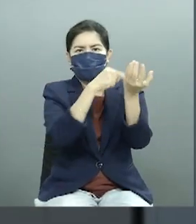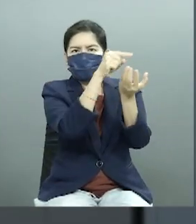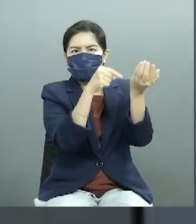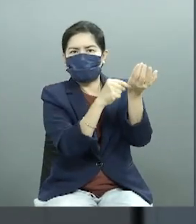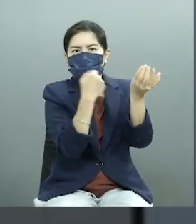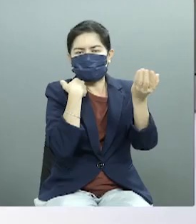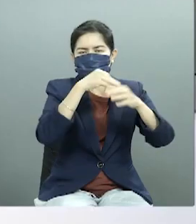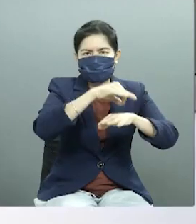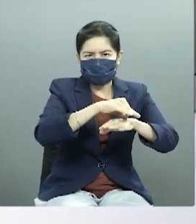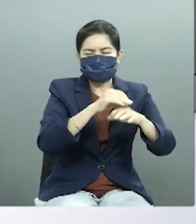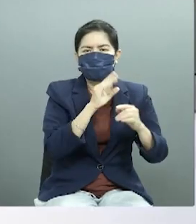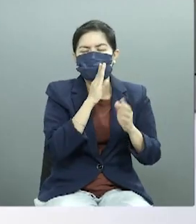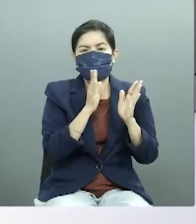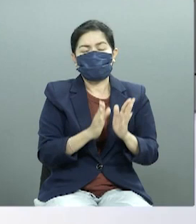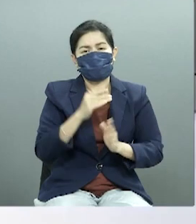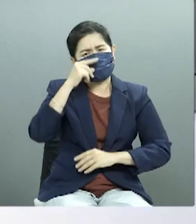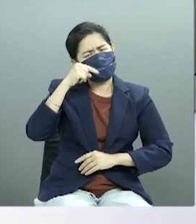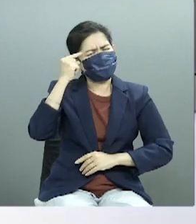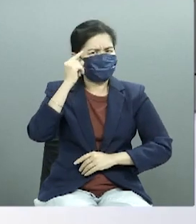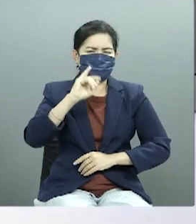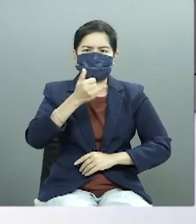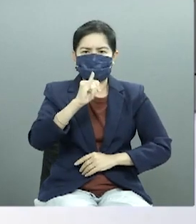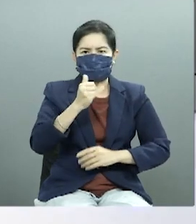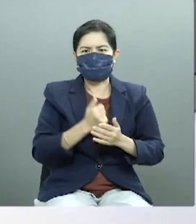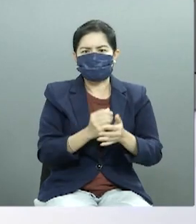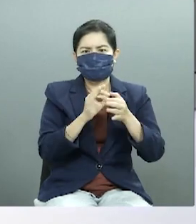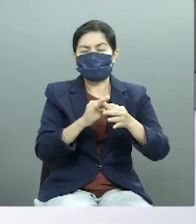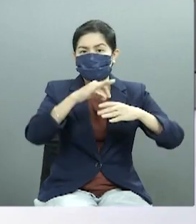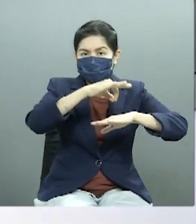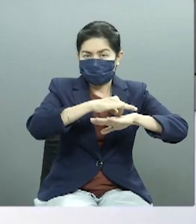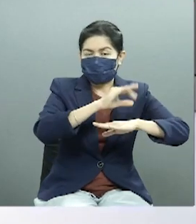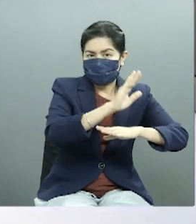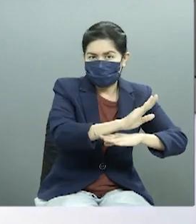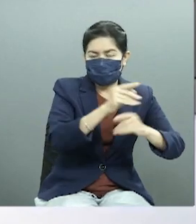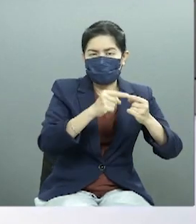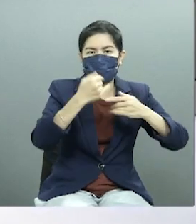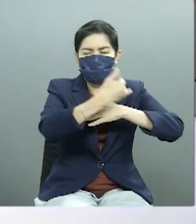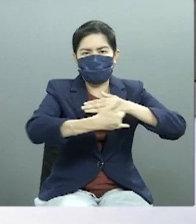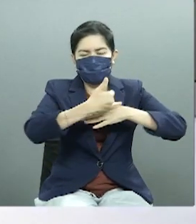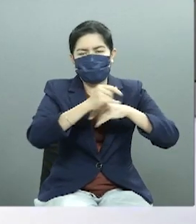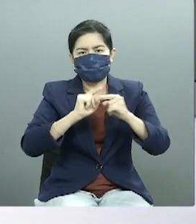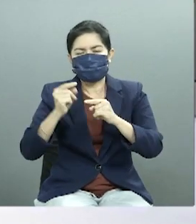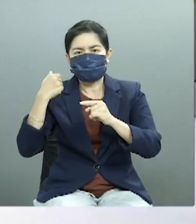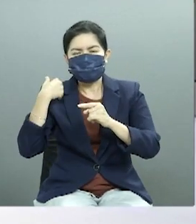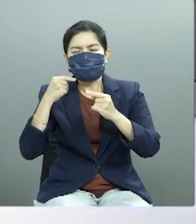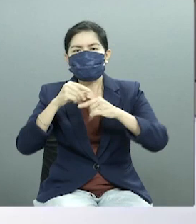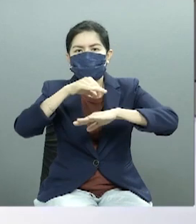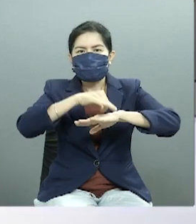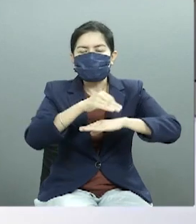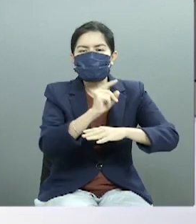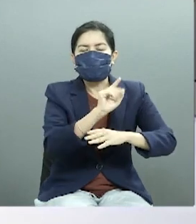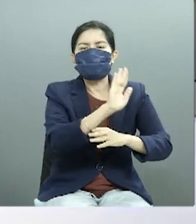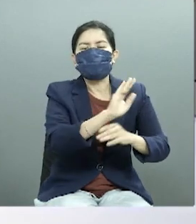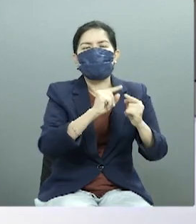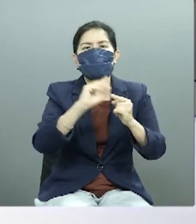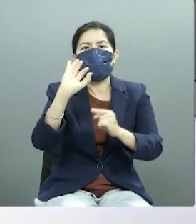ไทยไม่คุ้นเคยการทำกราฟิกแล้วก็ชี้จุดแผนที่สถานที่นั้นหรือประเทศนั้นๆที่เป็นข่าวอยู่เนี่ยอยู่จุดไหนของโลกก็จะช่